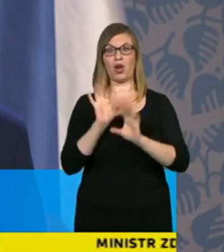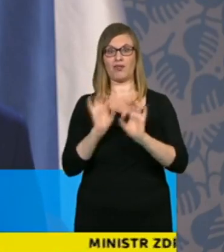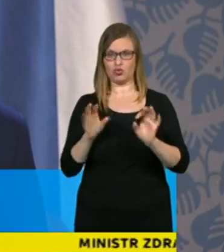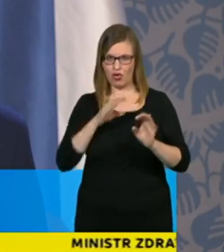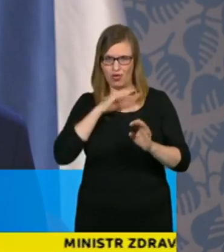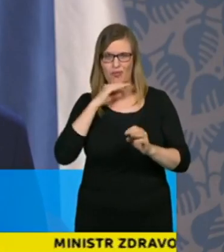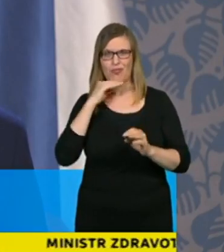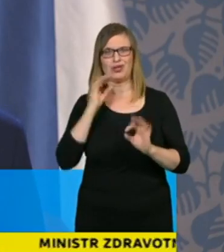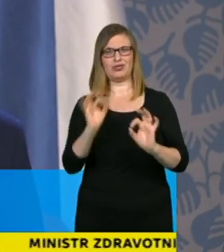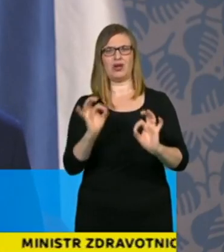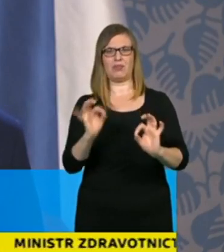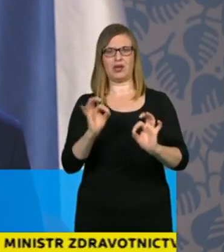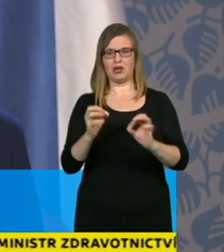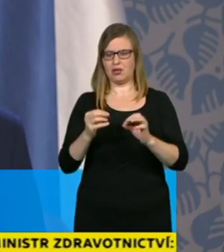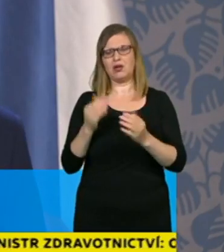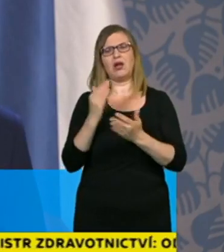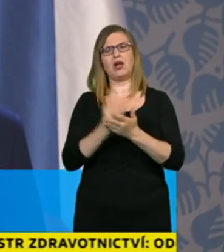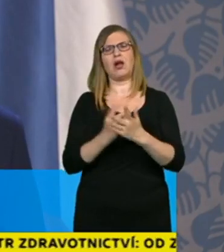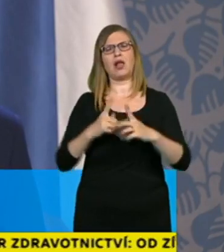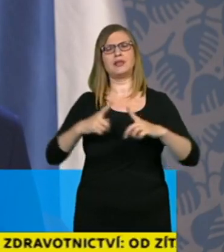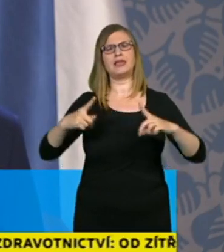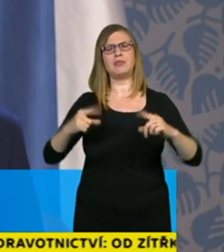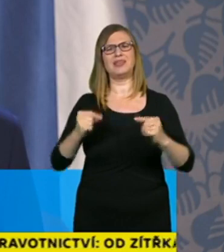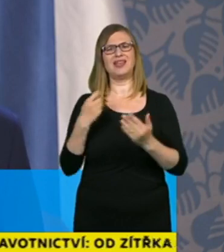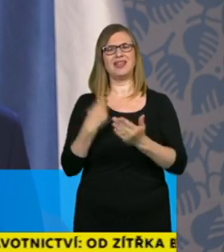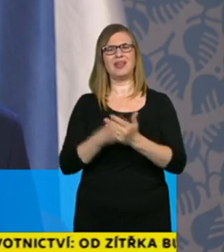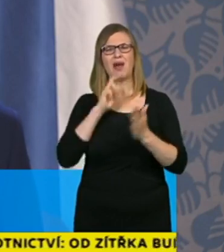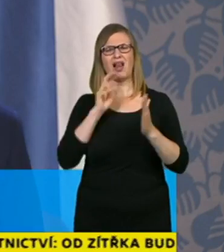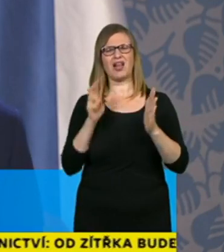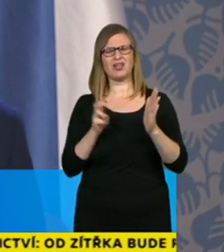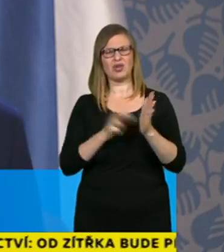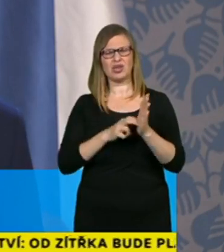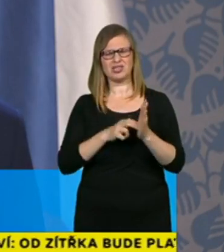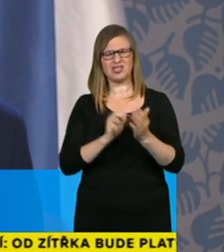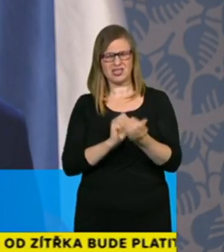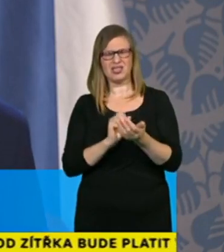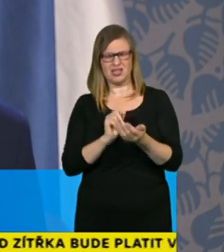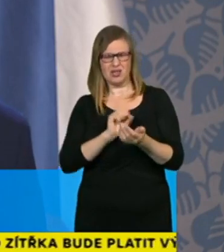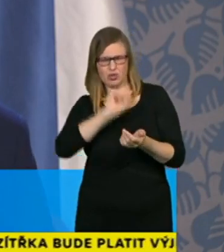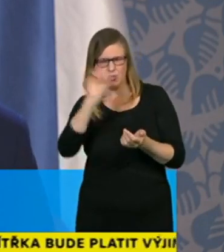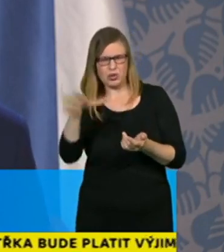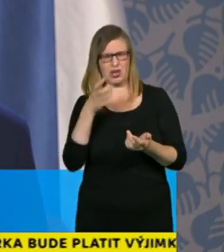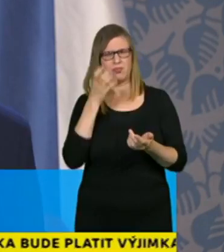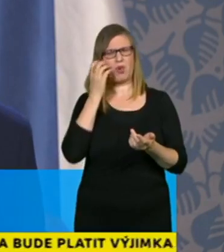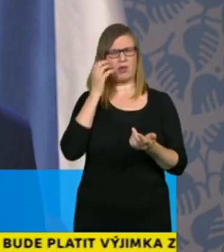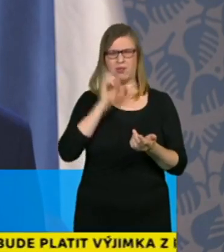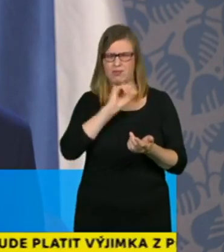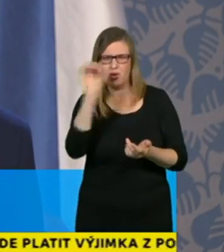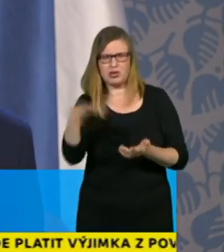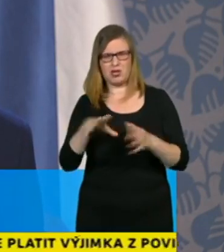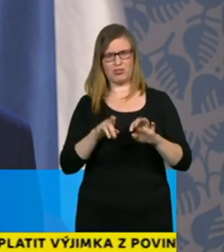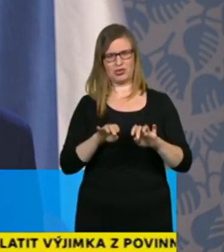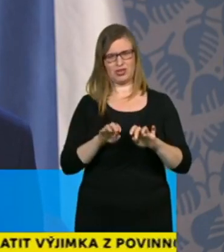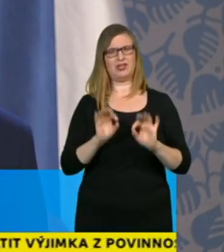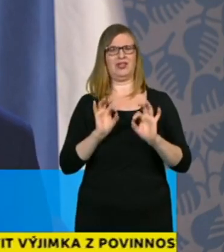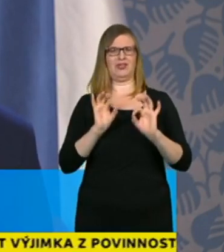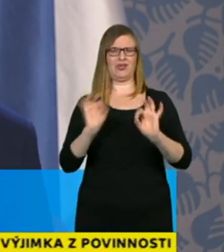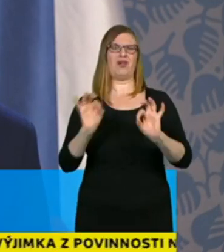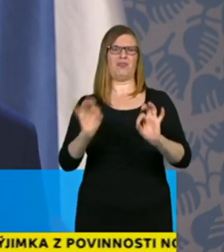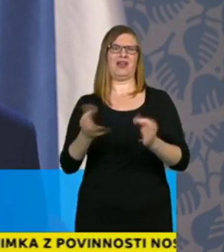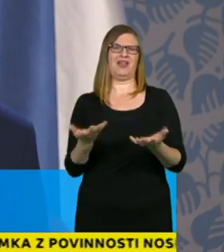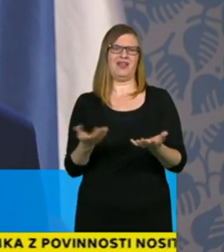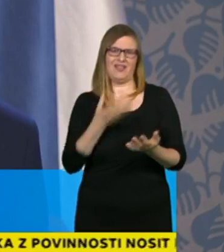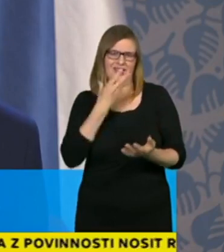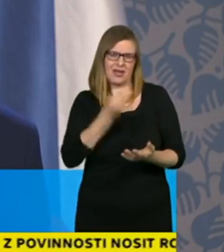elektronické recepty velmi, velmi čile a byla to velká pomoc. Takže tímto vlastně dokončujeme tu komplexní elektronickou preskripci léků